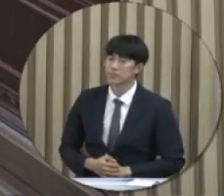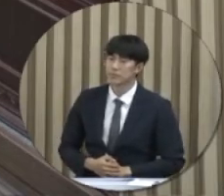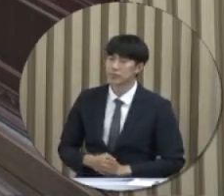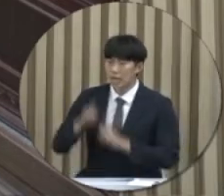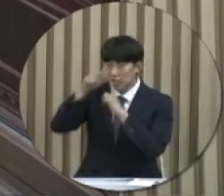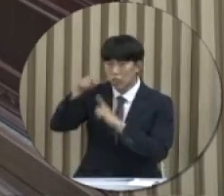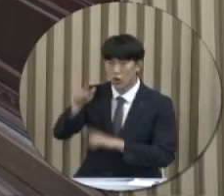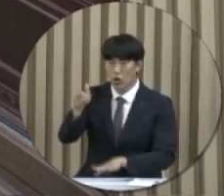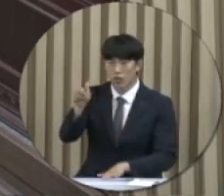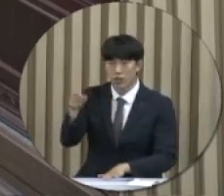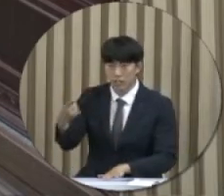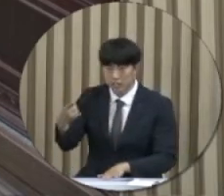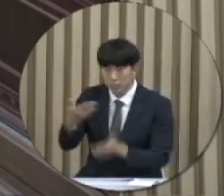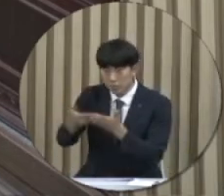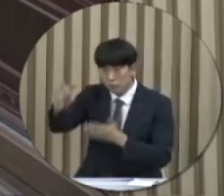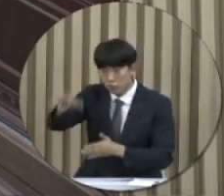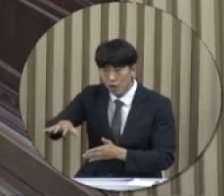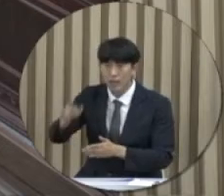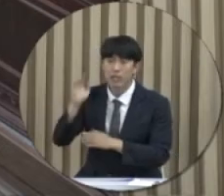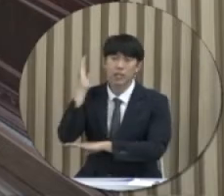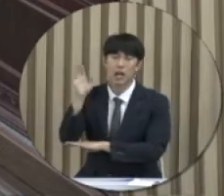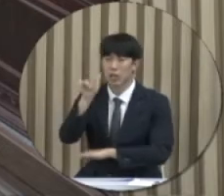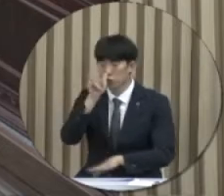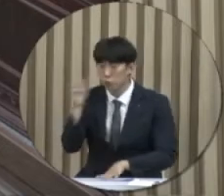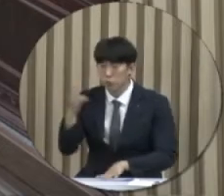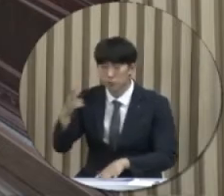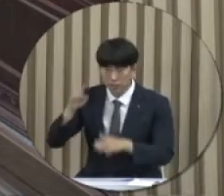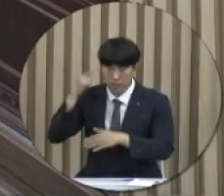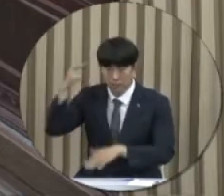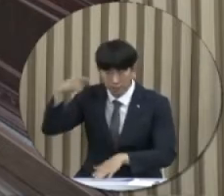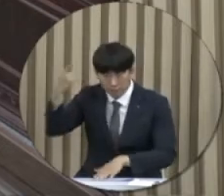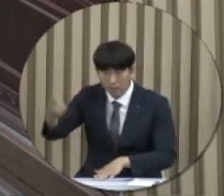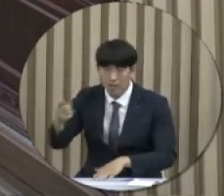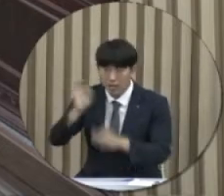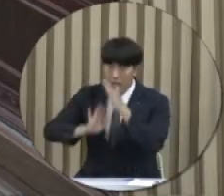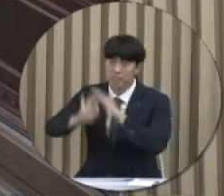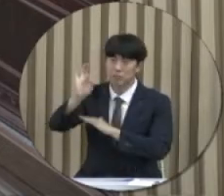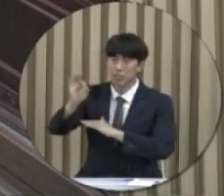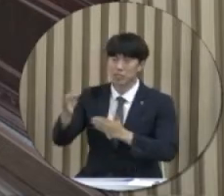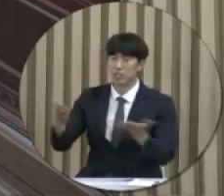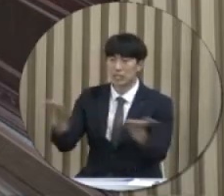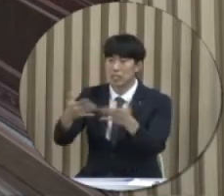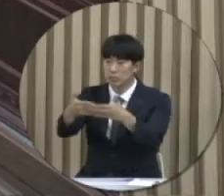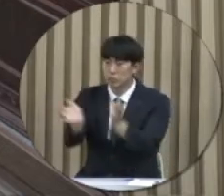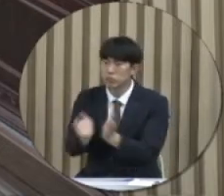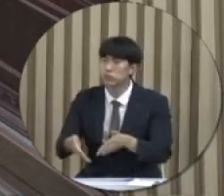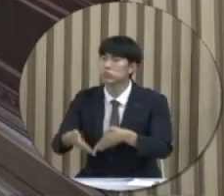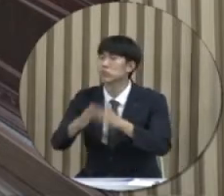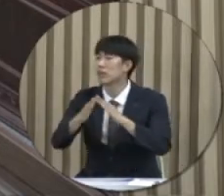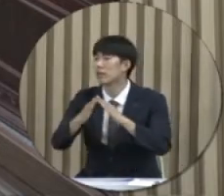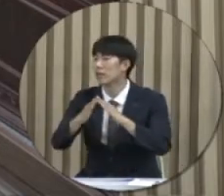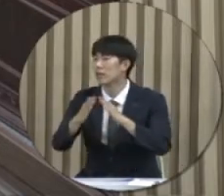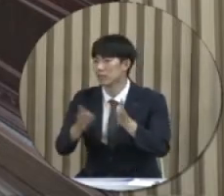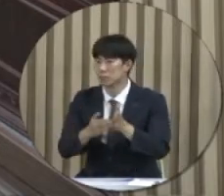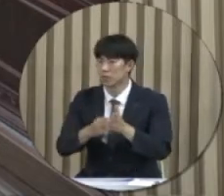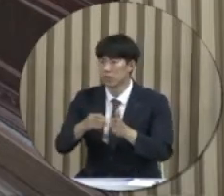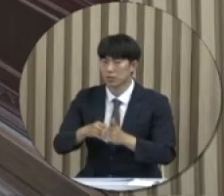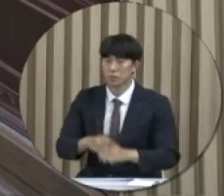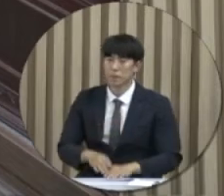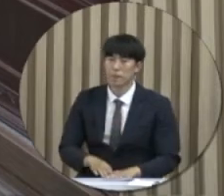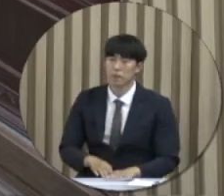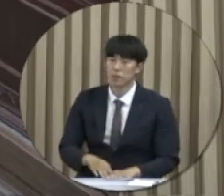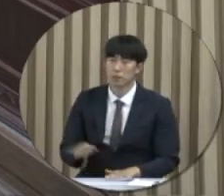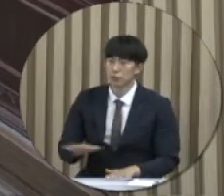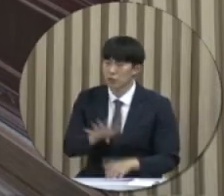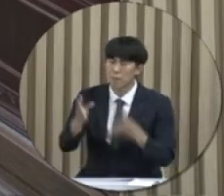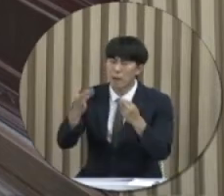이건희 컬렉션에 대한 얘기가 나오고 다음날 아침에 시에서는 TF가 소집됐습니다. 그리고 아마 어느 지자체부터 저희가